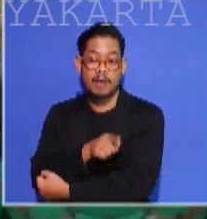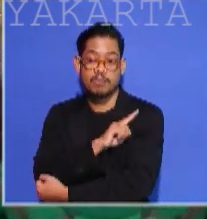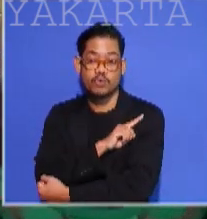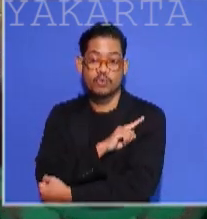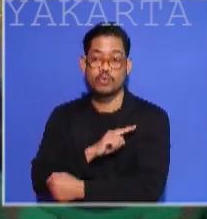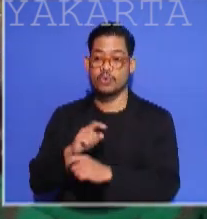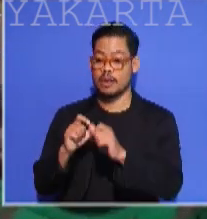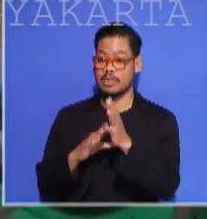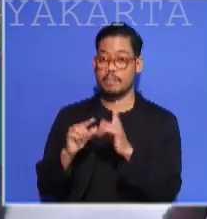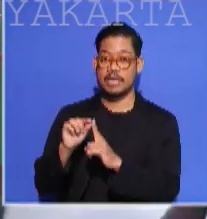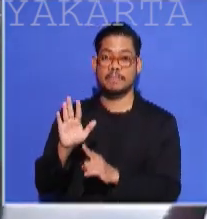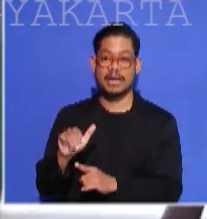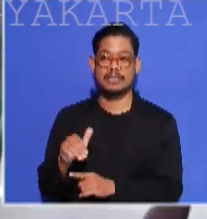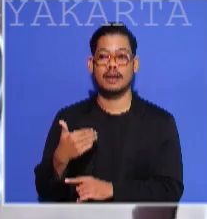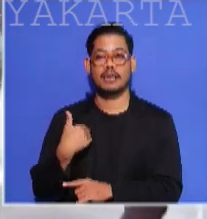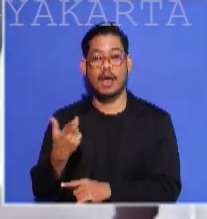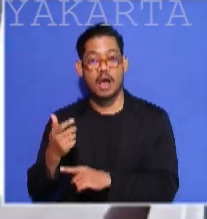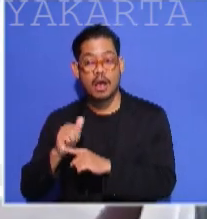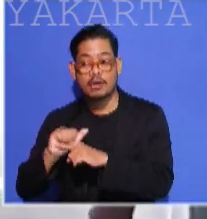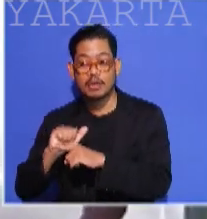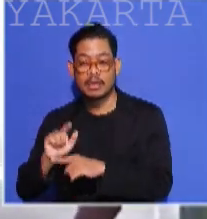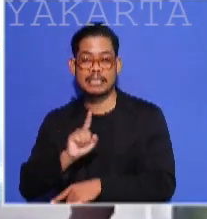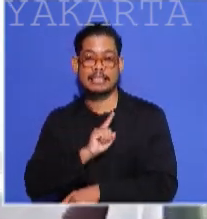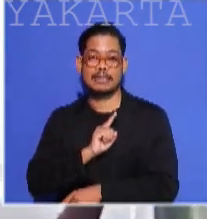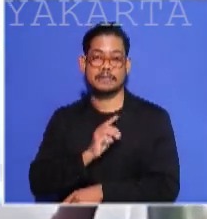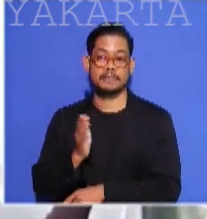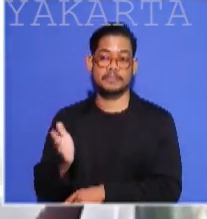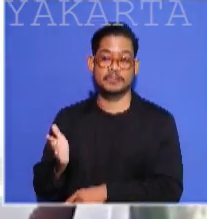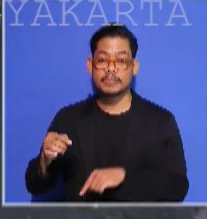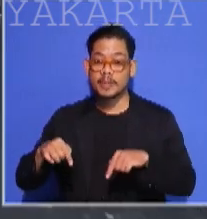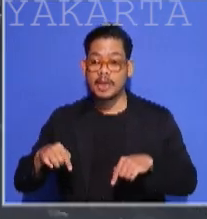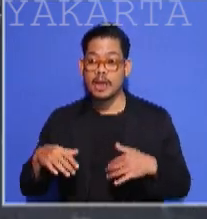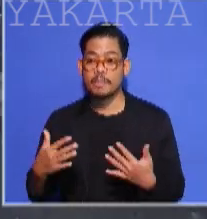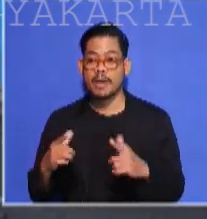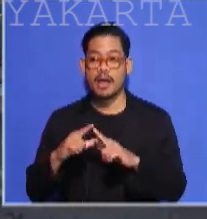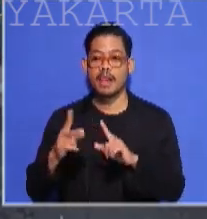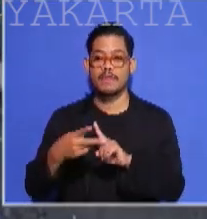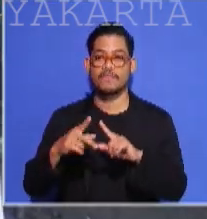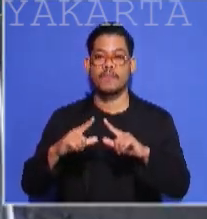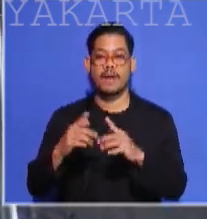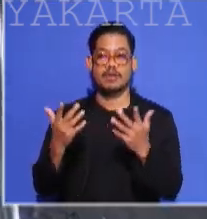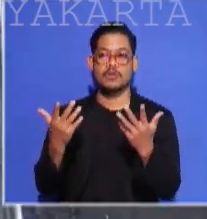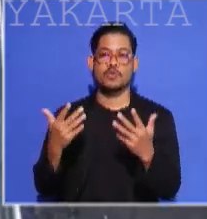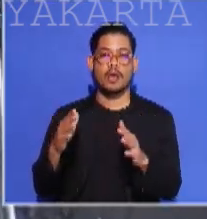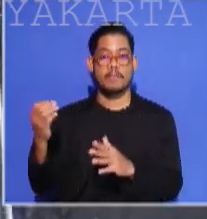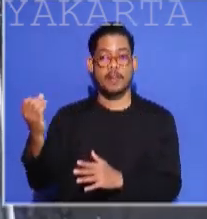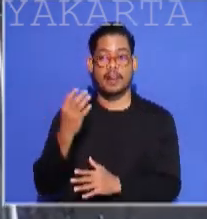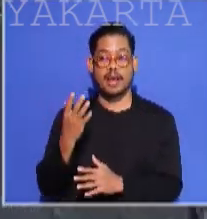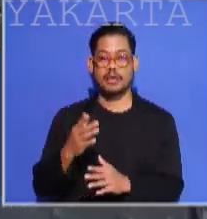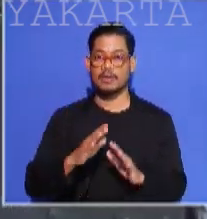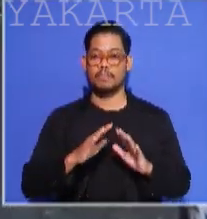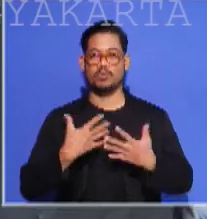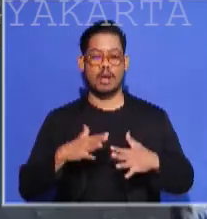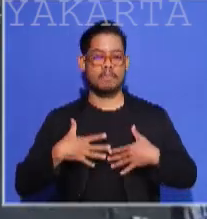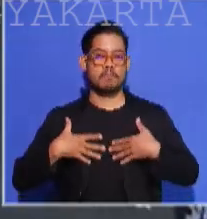harus meluangkan waktu untuk berlatih mandiri. Kini, Alvaristi mengaku sudah mantap menetapkan pilihan sebagai